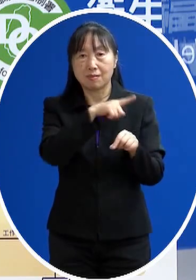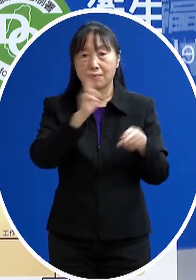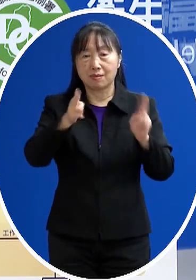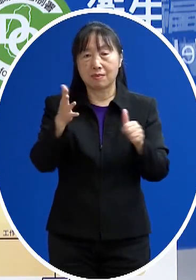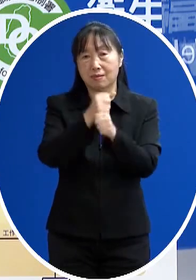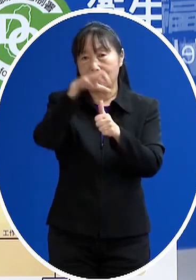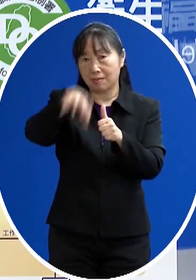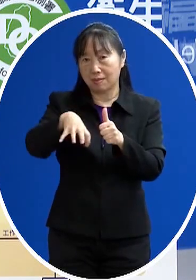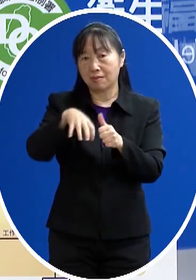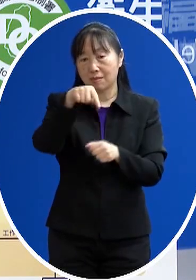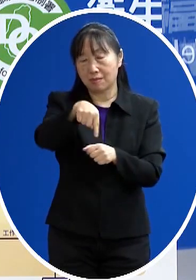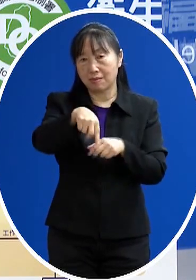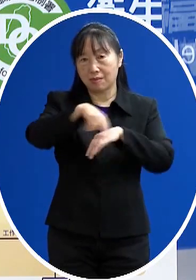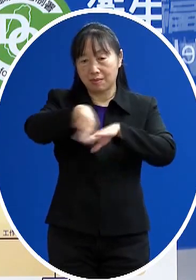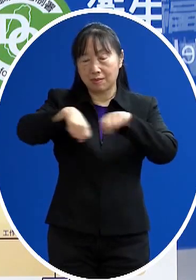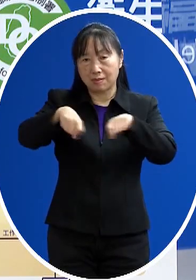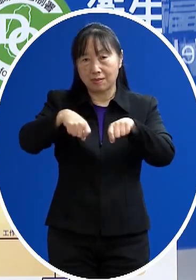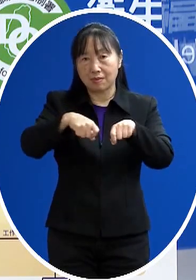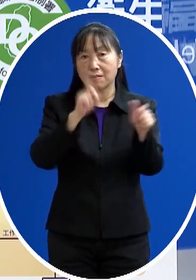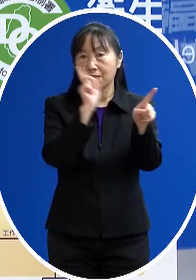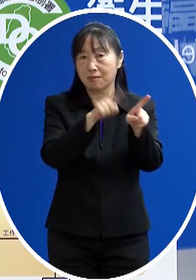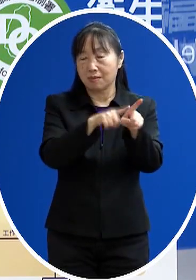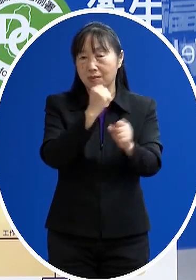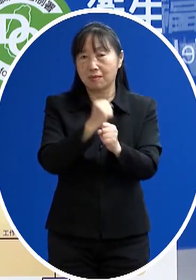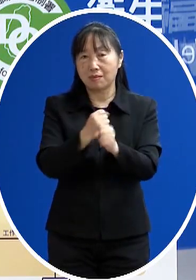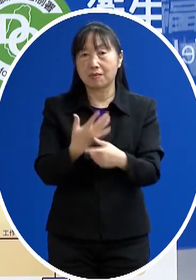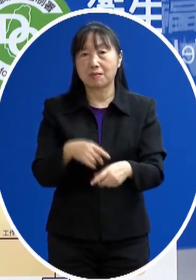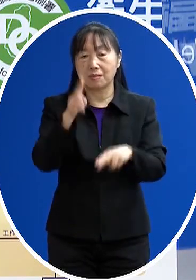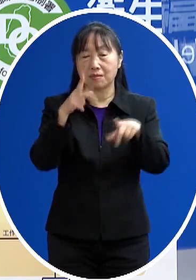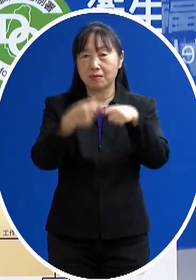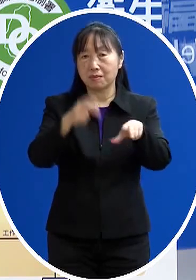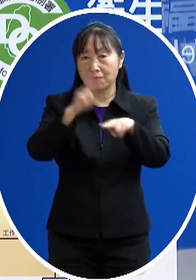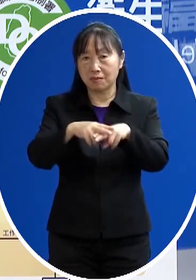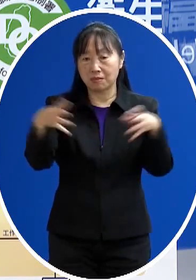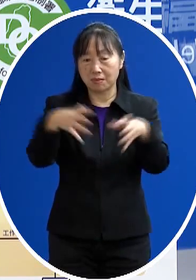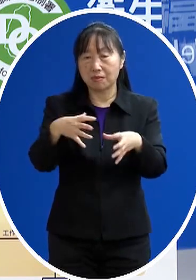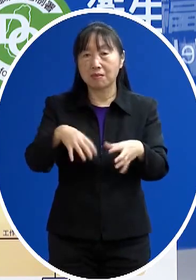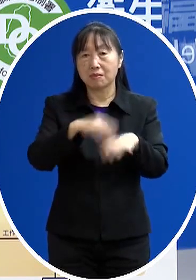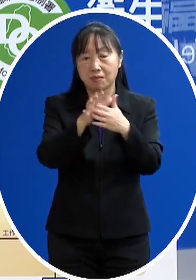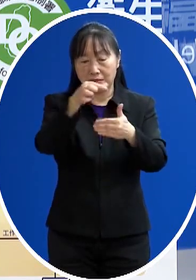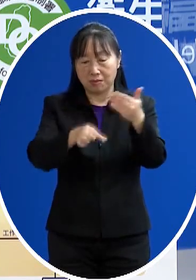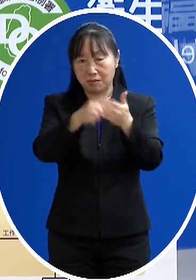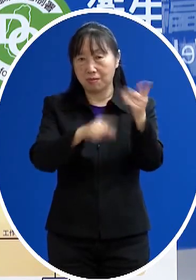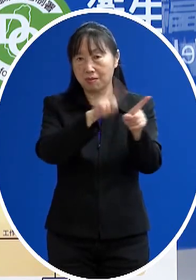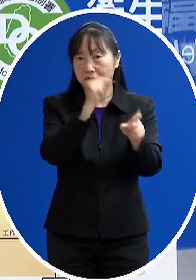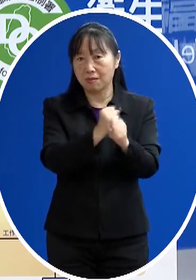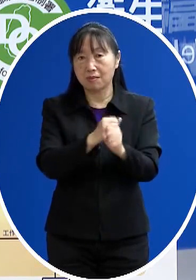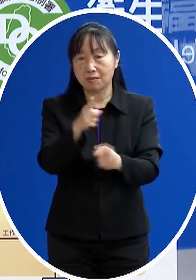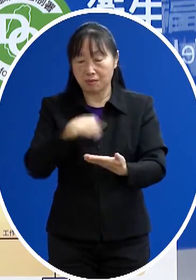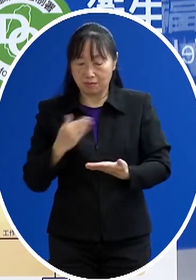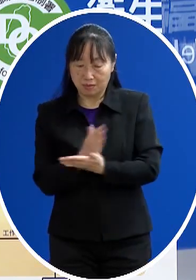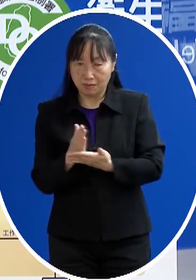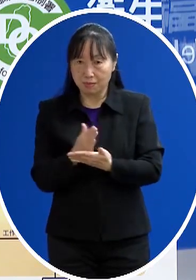布之 COVID-19 因应指引，公共集会的因应指引，妥为评估该活动举办之必要